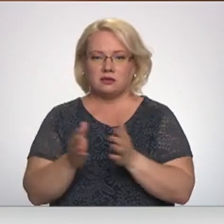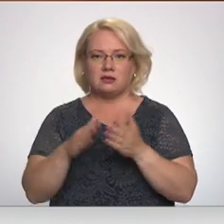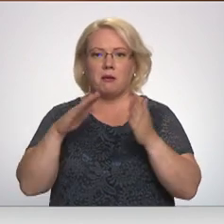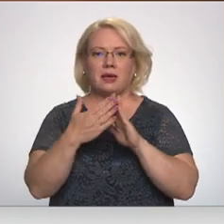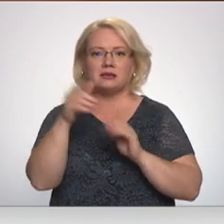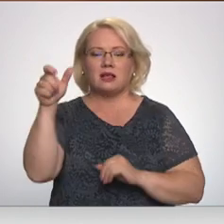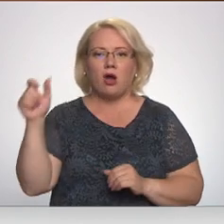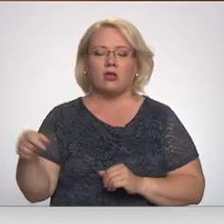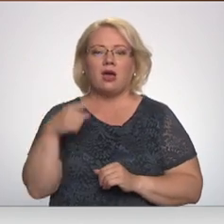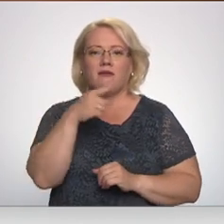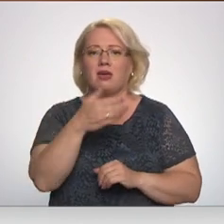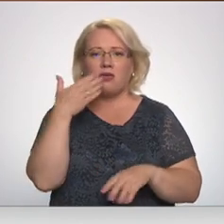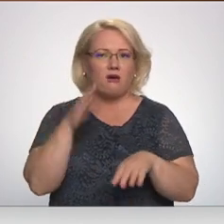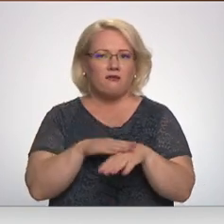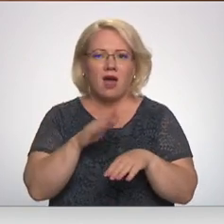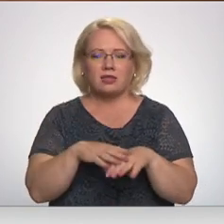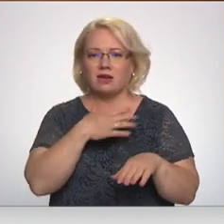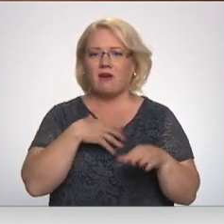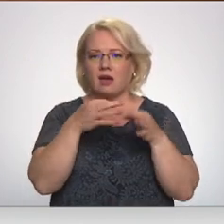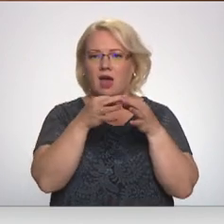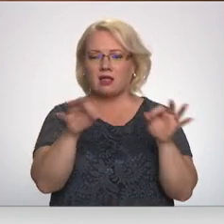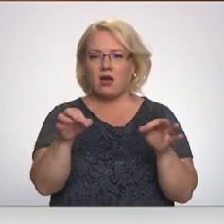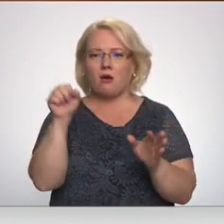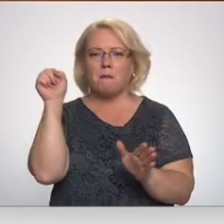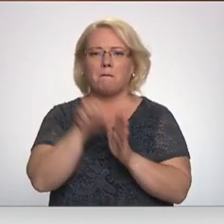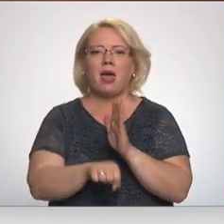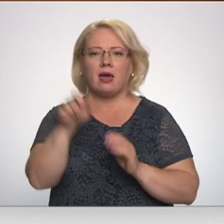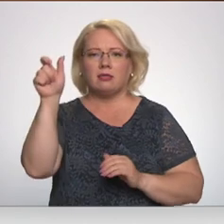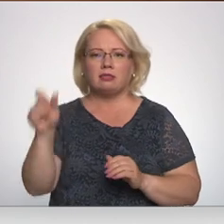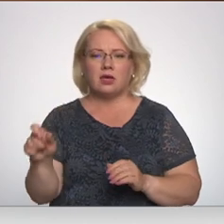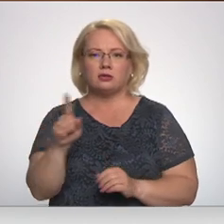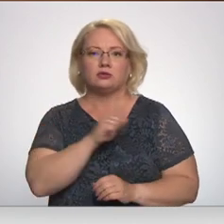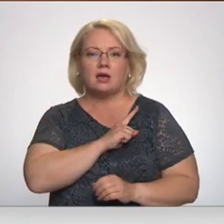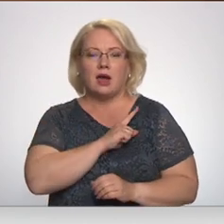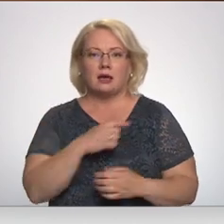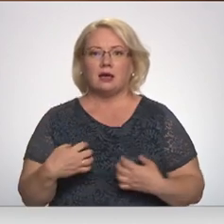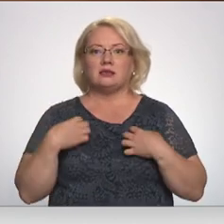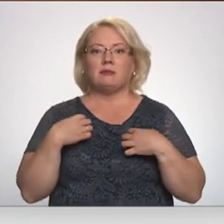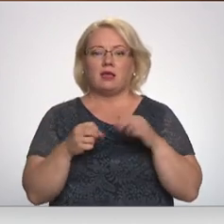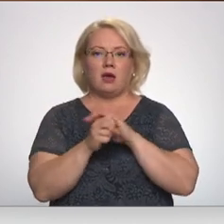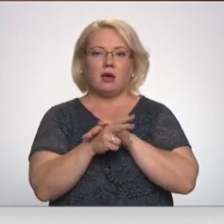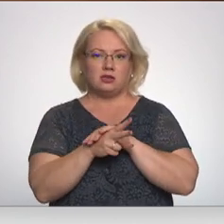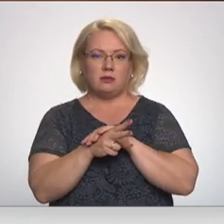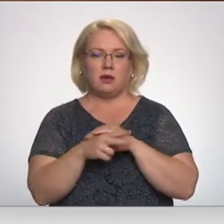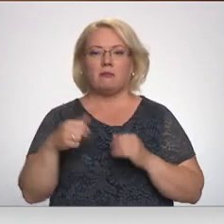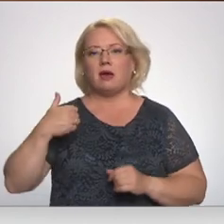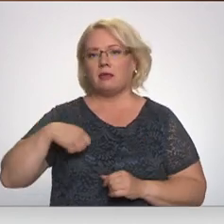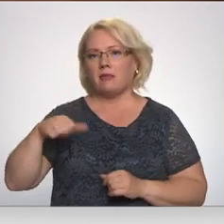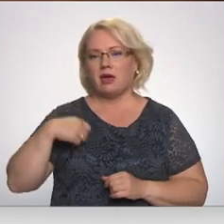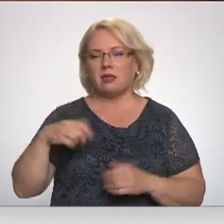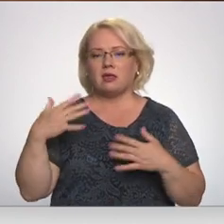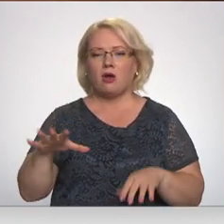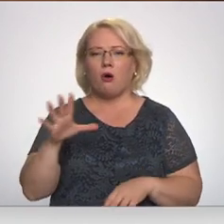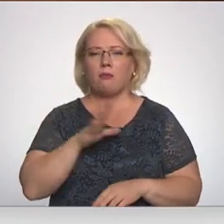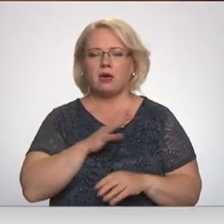viņai nevainīgi, viņa jāatlaiž. Bendes un sargi izbīlī aizbēga. Bet Katrīna jau bija tik nespēcīga